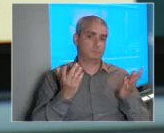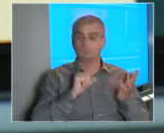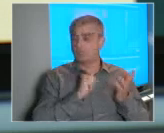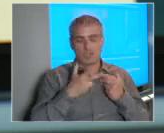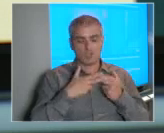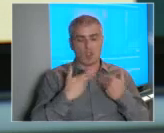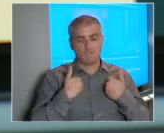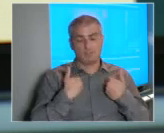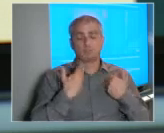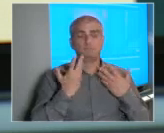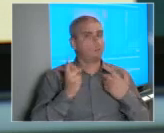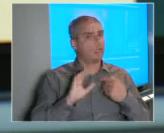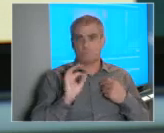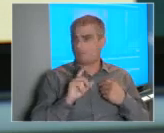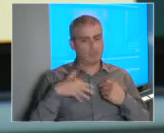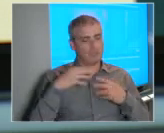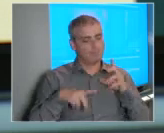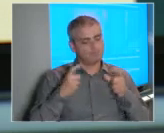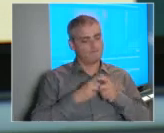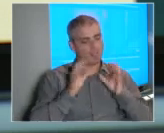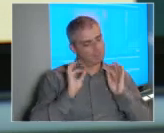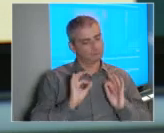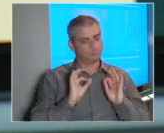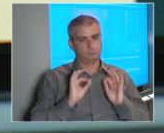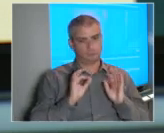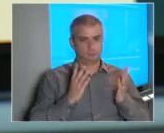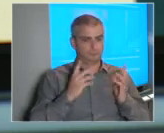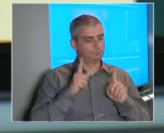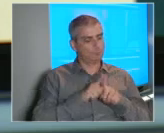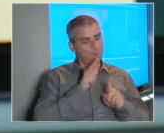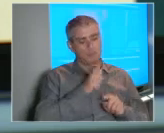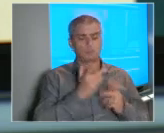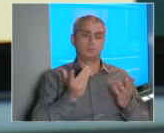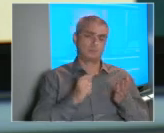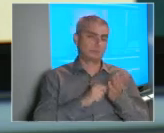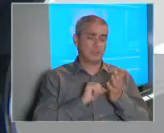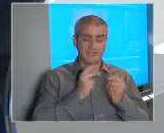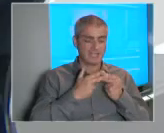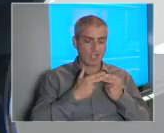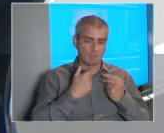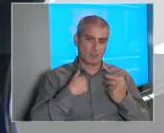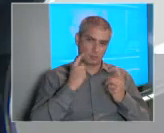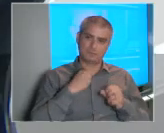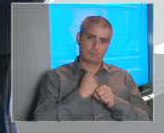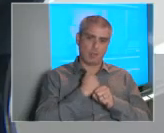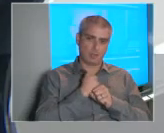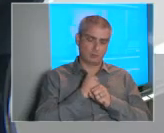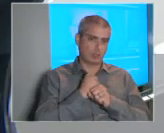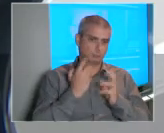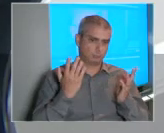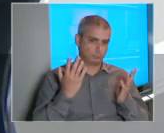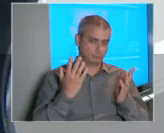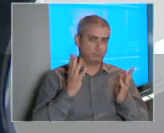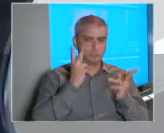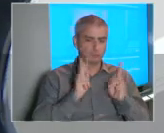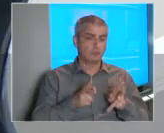שהכי קרובה אליך, שוב, אף פעם לא תהיה מפלגה שהיא בצלמך ובדמותך, ולכן מה שהכי קרוב, אנחנו צריכים לעשות את